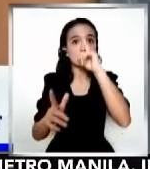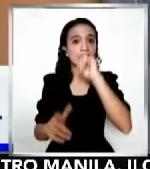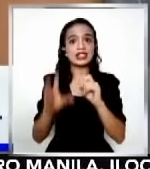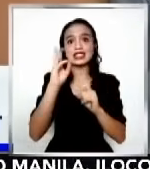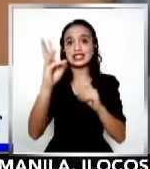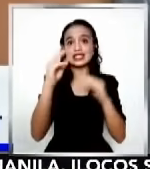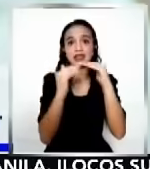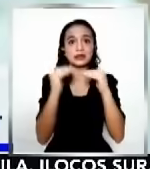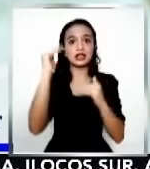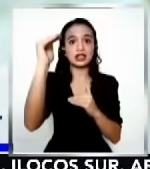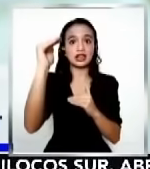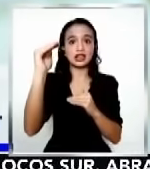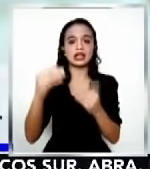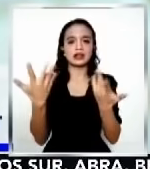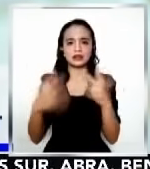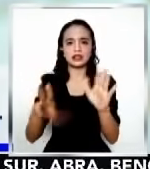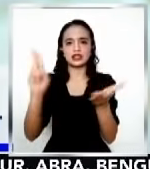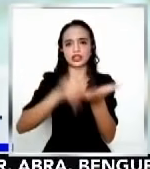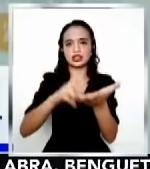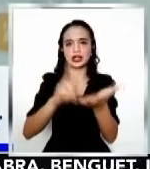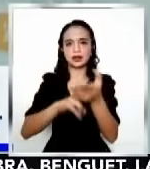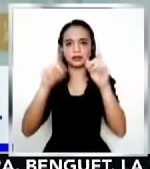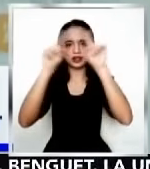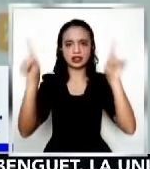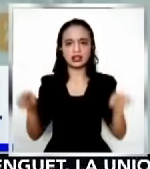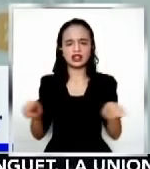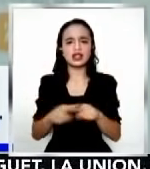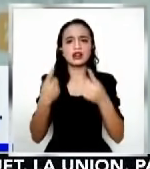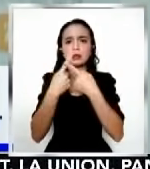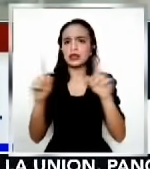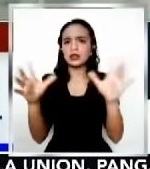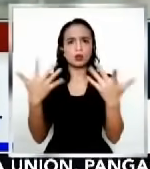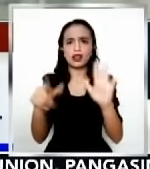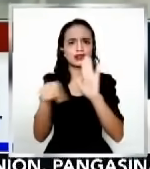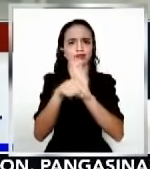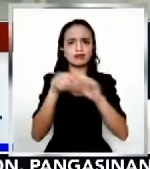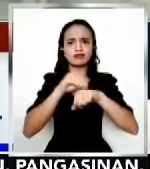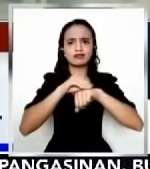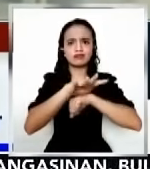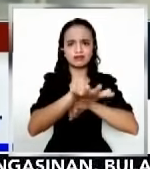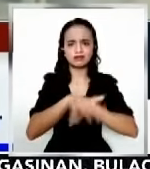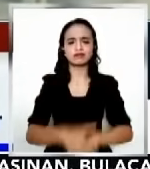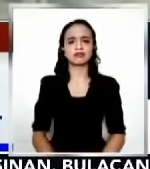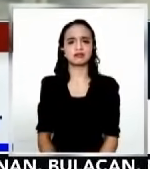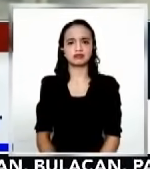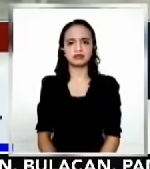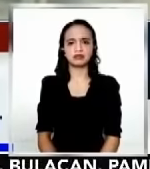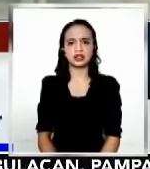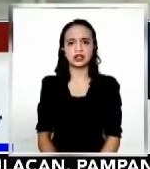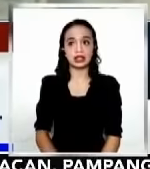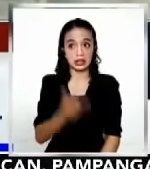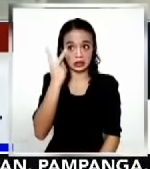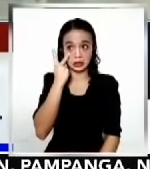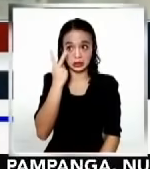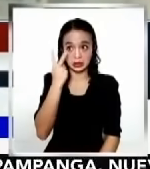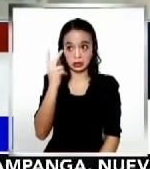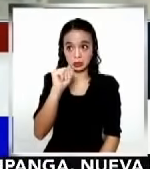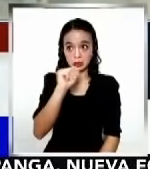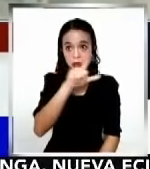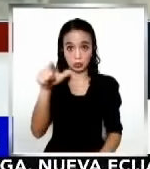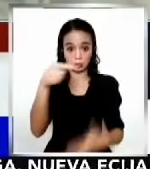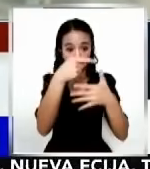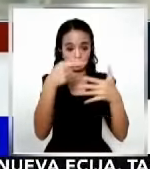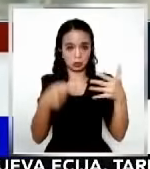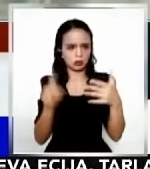ng waiver. Wala naman daw adverse effect na naitala sa kanila. Kaya po nung tinignan natin lahat ng ito at yung pangailangan ng